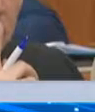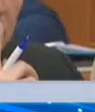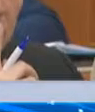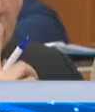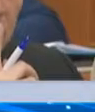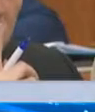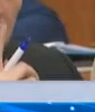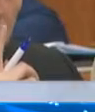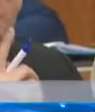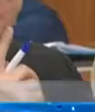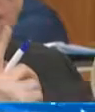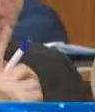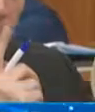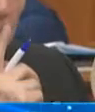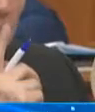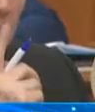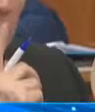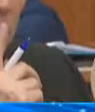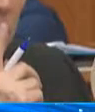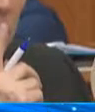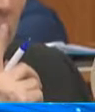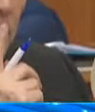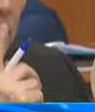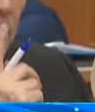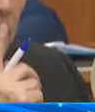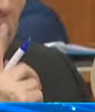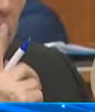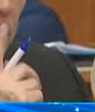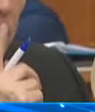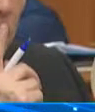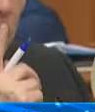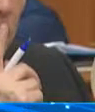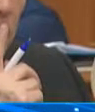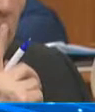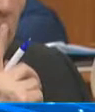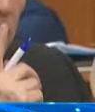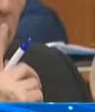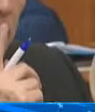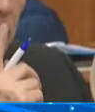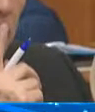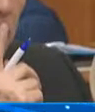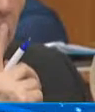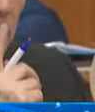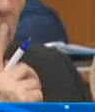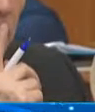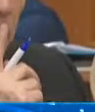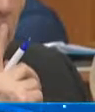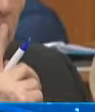ең бастысы өзі халықаралық инновациялық практикалар мен әлемдік стандарттарды қолдана отырып, отандық ауыл шаруашылығы